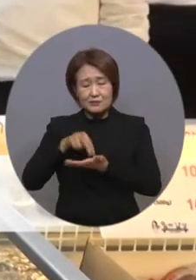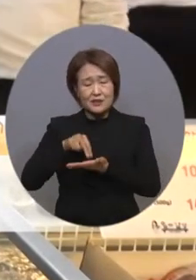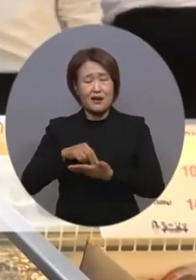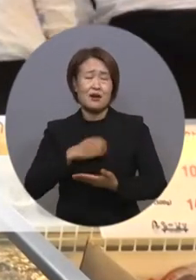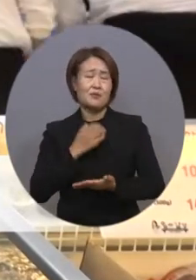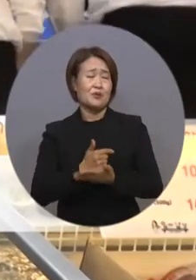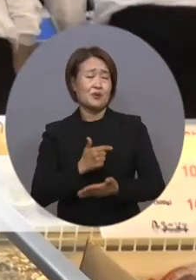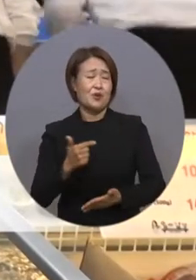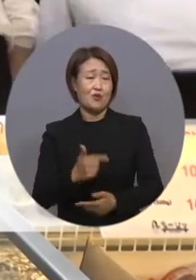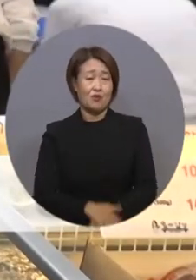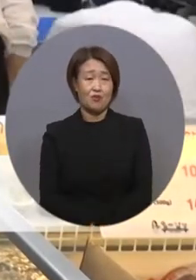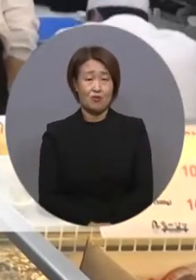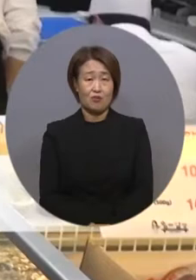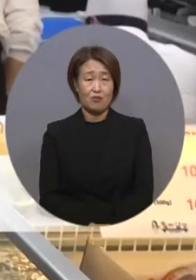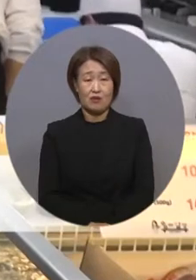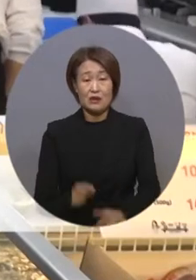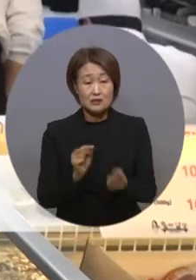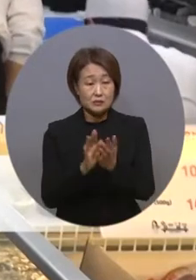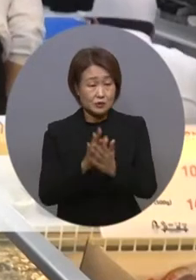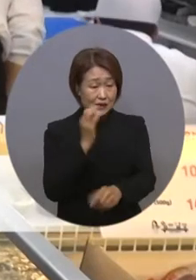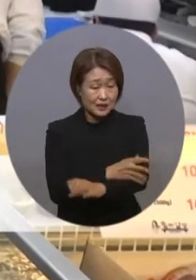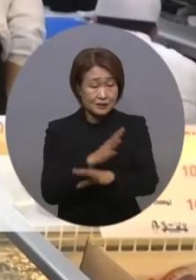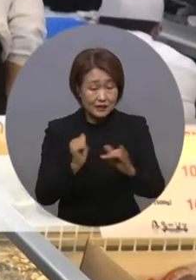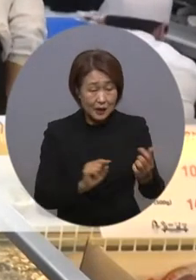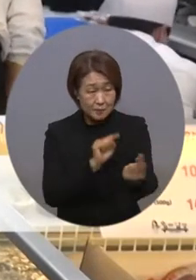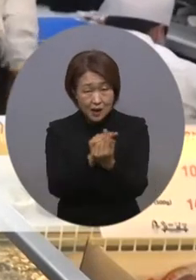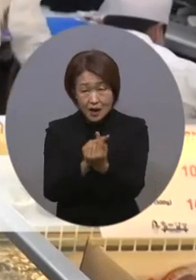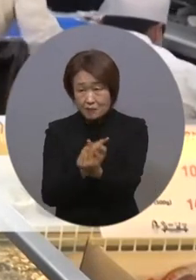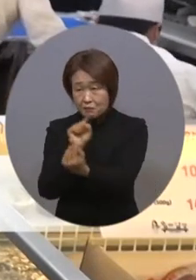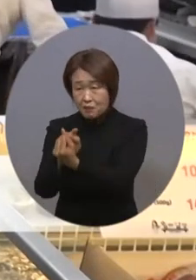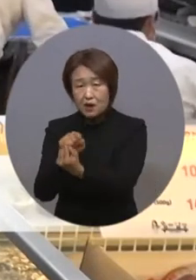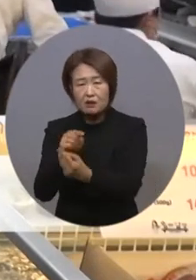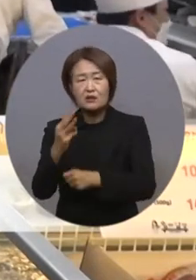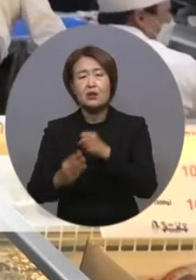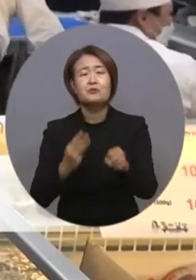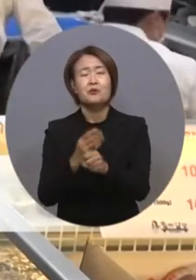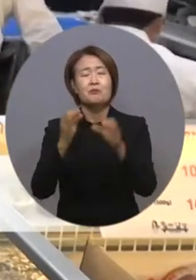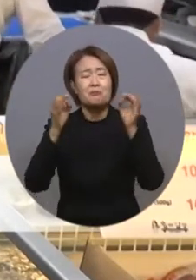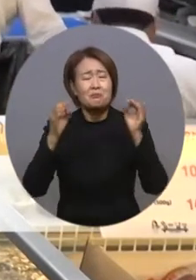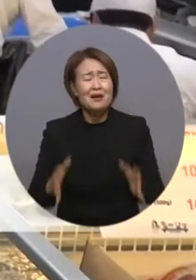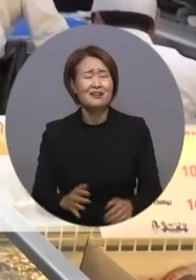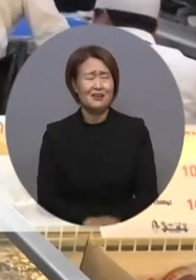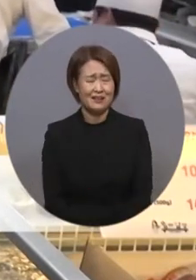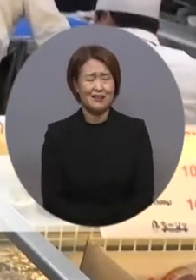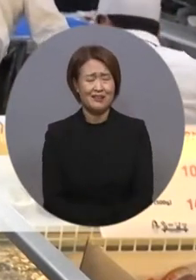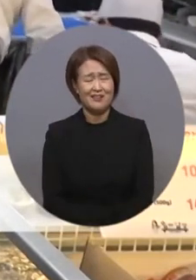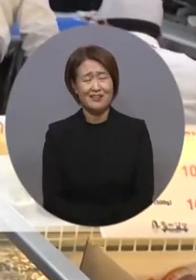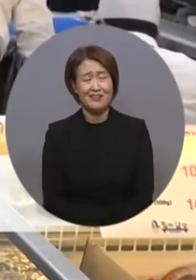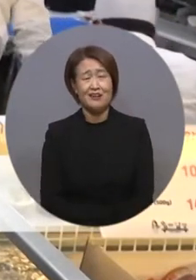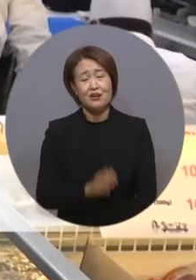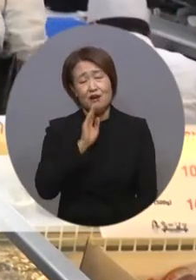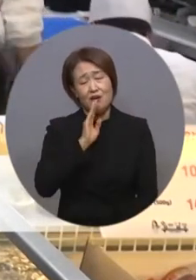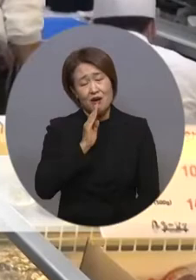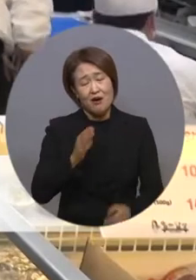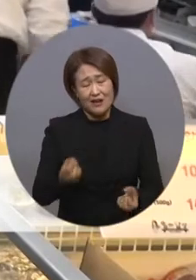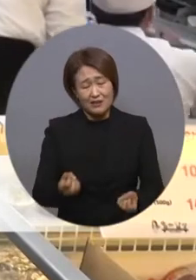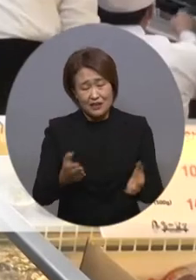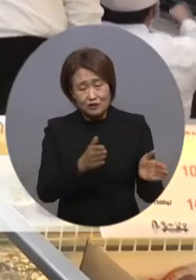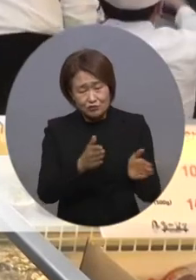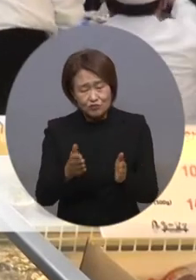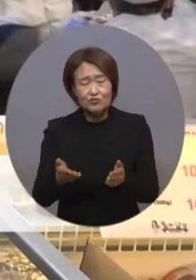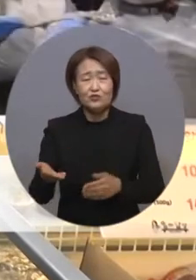또 직접 소비자를 만날 수 있는 기회가 너무 오랜만에 나타나게 되어서 이런 자리를 마련해 주셔서